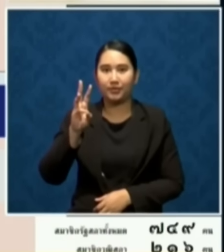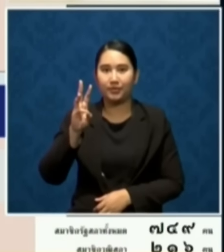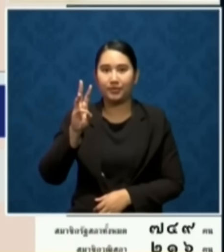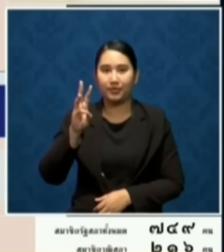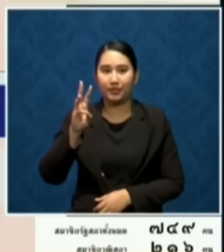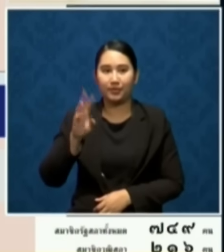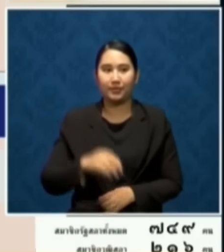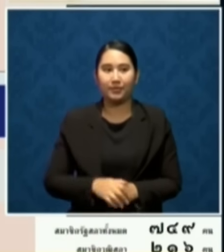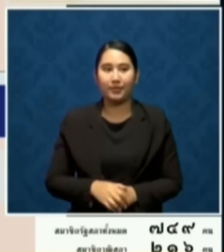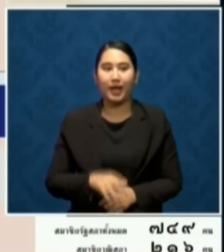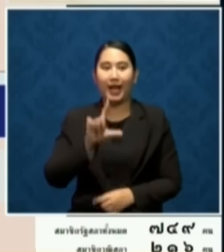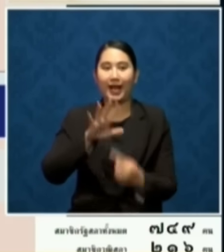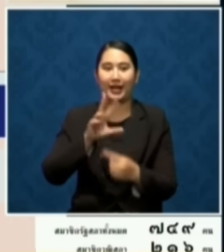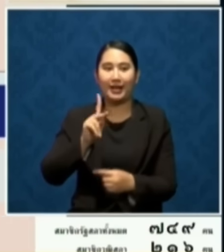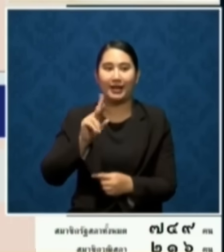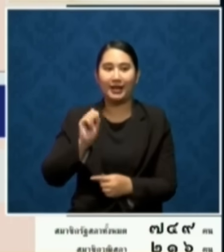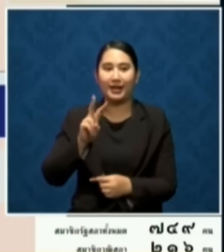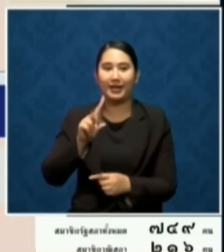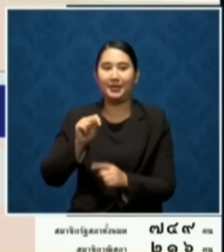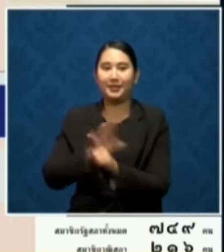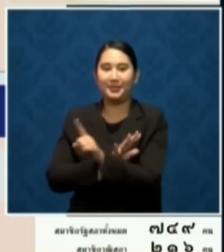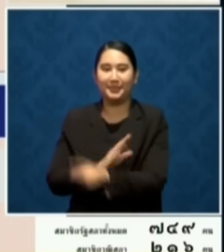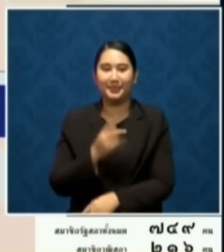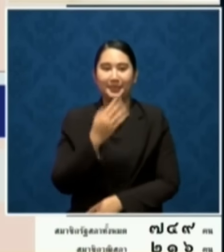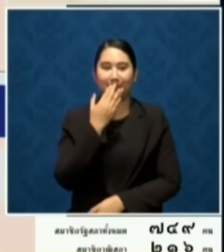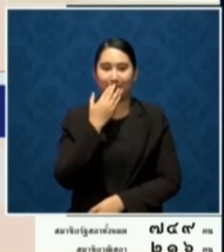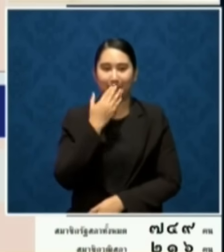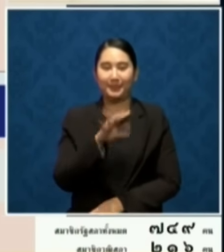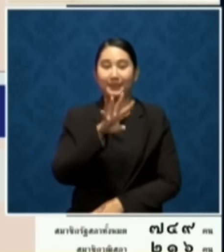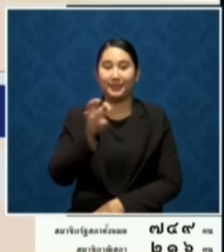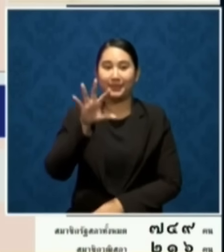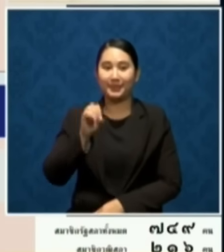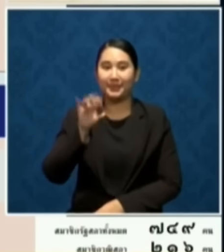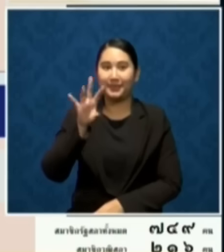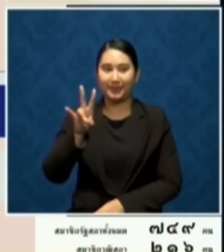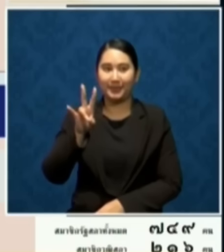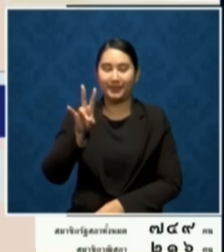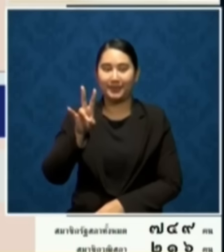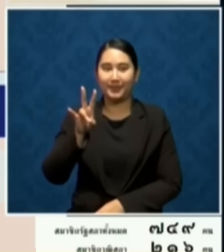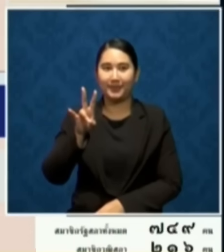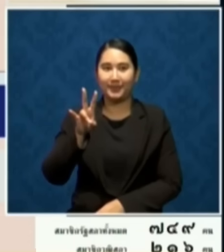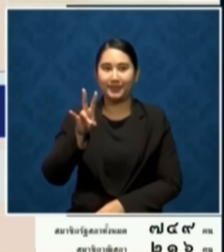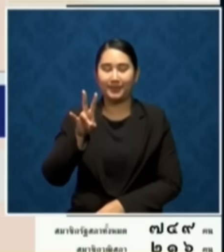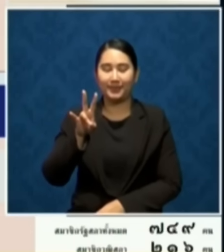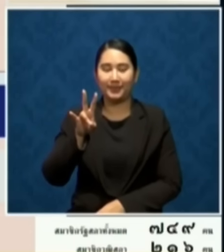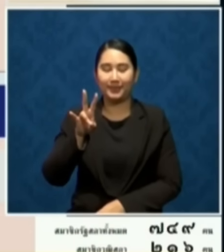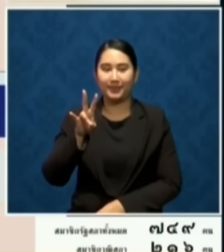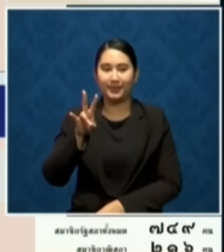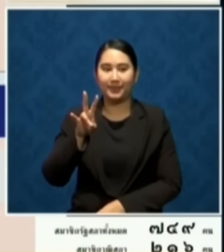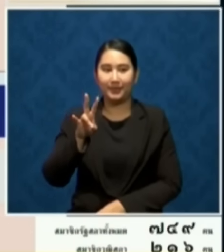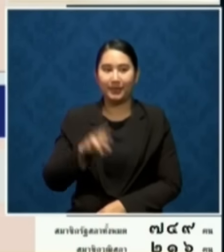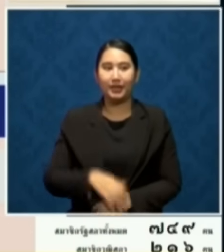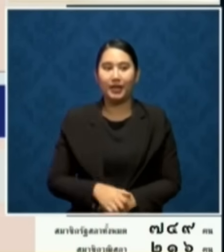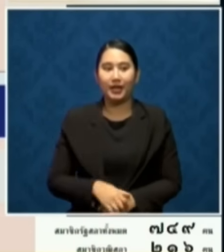ไปทั้งสิ้น100เสียงด้วยกันแล้วก็การดำเนินงานในส่วนของการโหวตเลือกนายกรัฐมนตรีของรัฐสภาก็ยังค